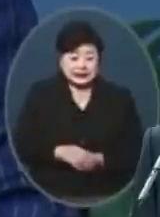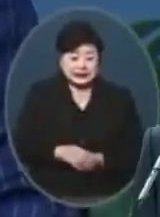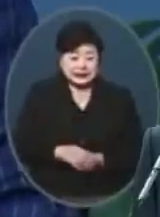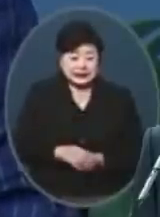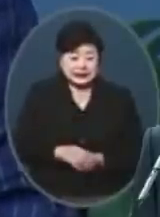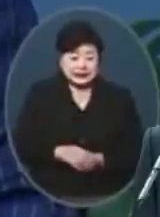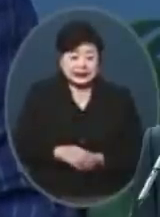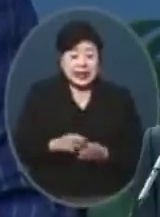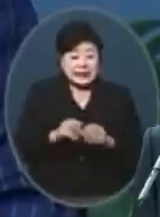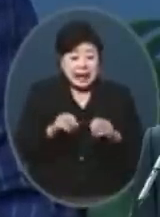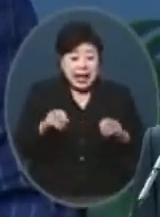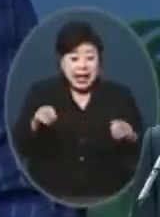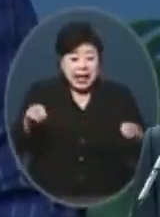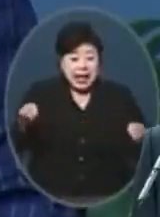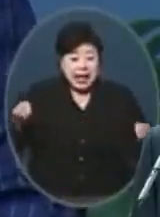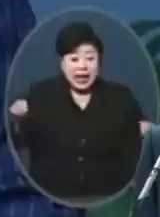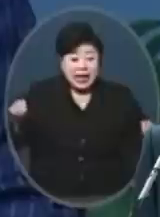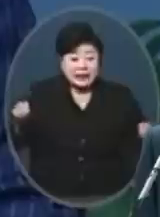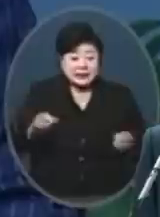땅